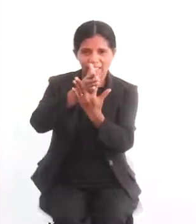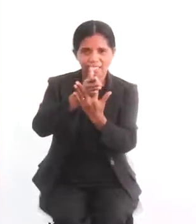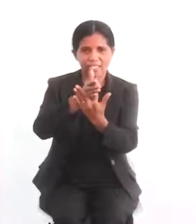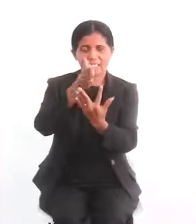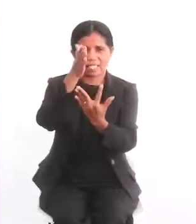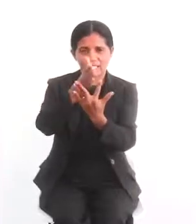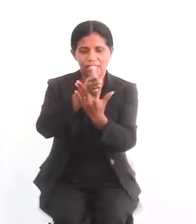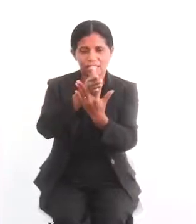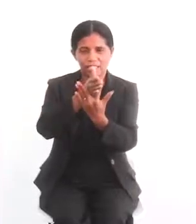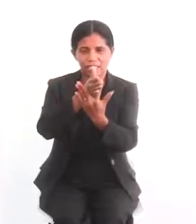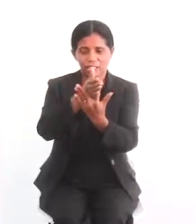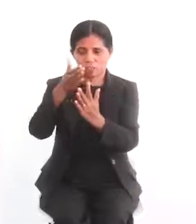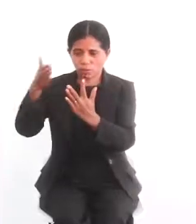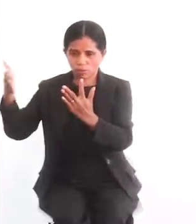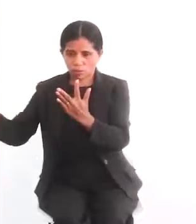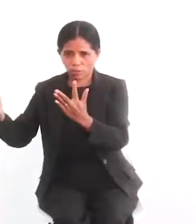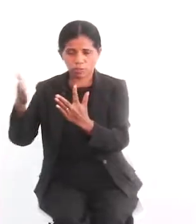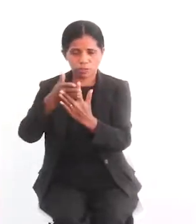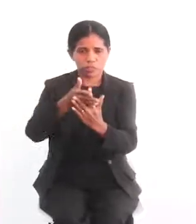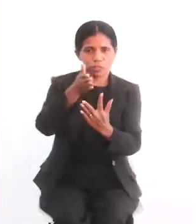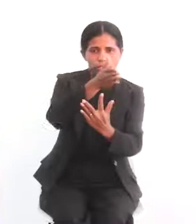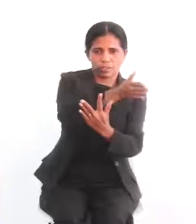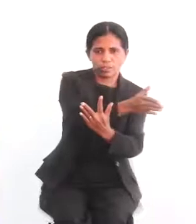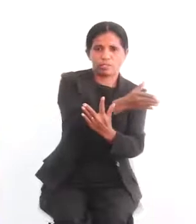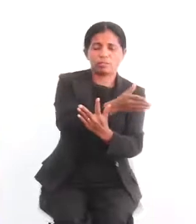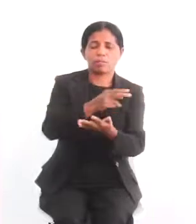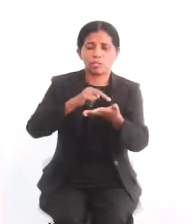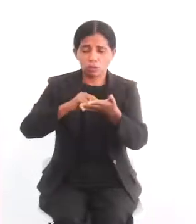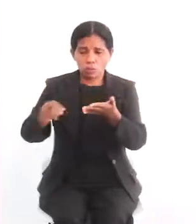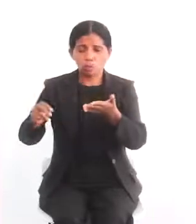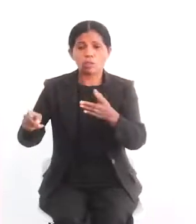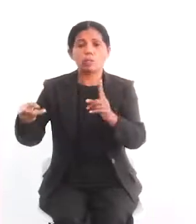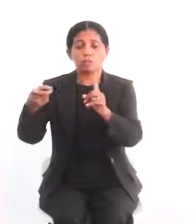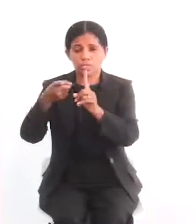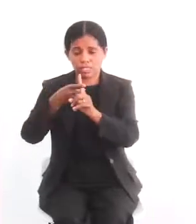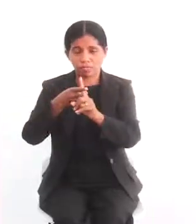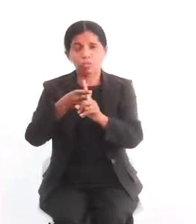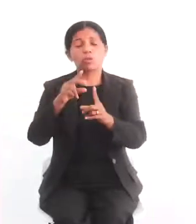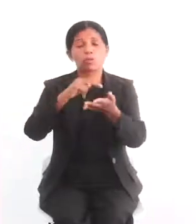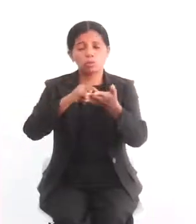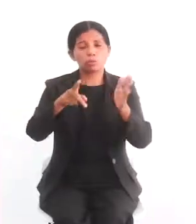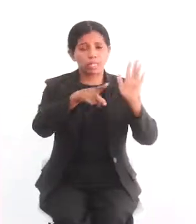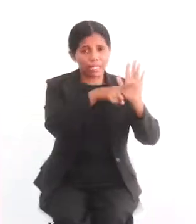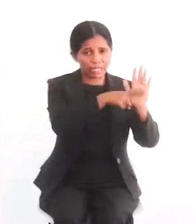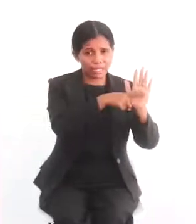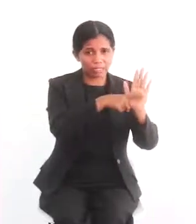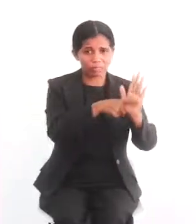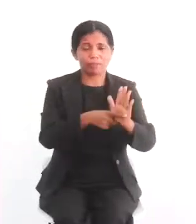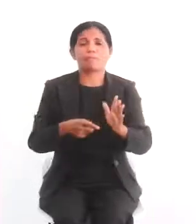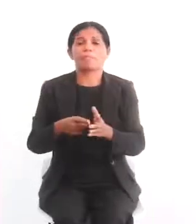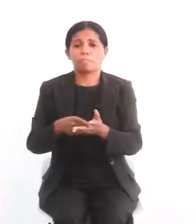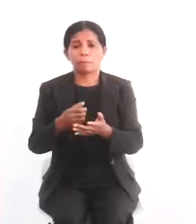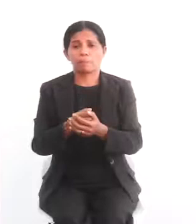los, kasurin los kusi numru zero nian, mak numru positivo sira. Tau alin sira bele tau espasu sira nebe mak